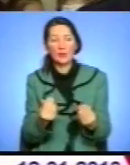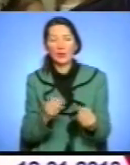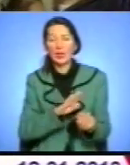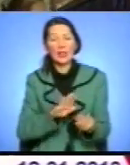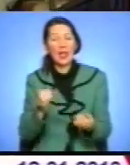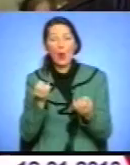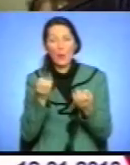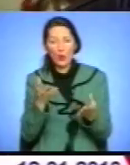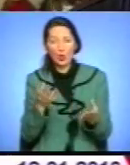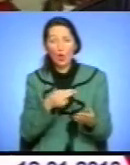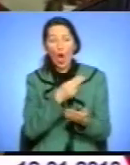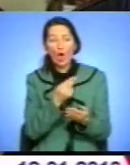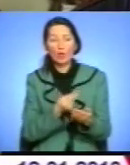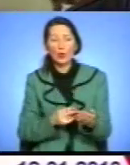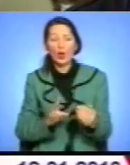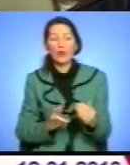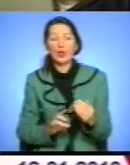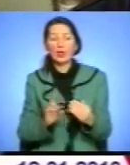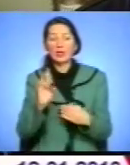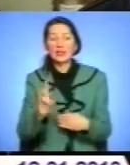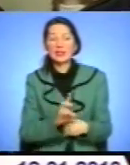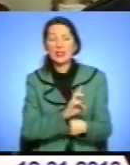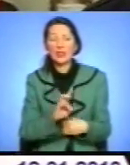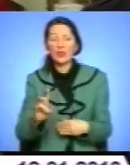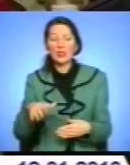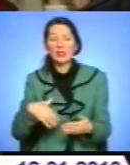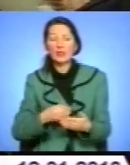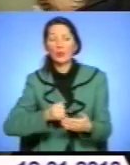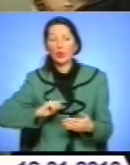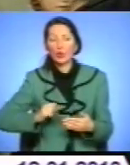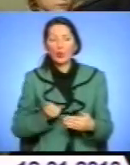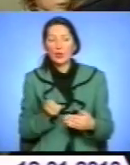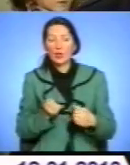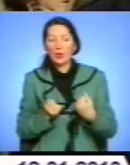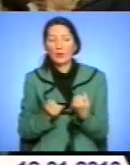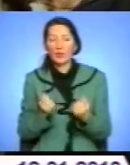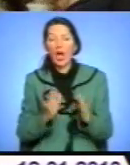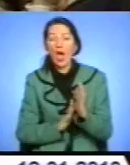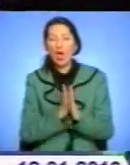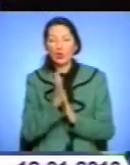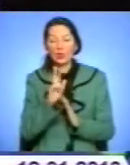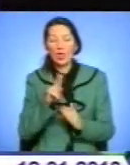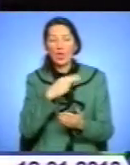просто розмальовує церкви своїми друзями, колегами, а росте як художник.